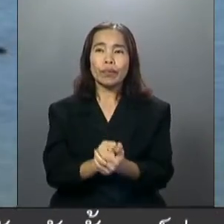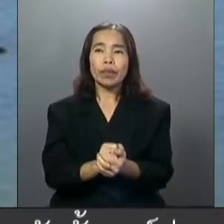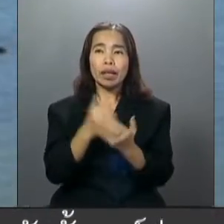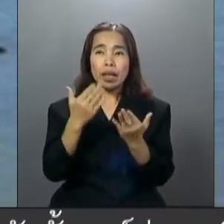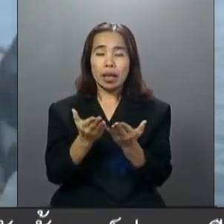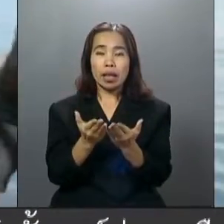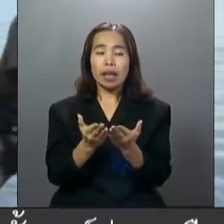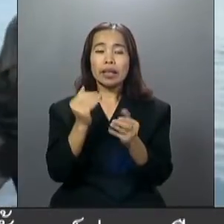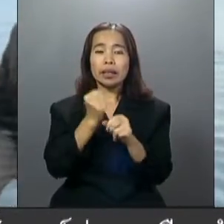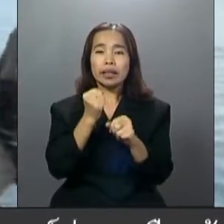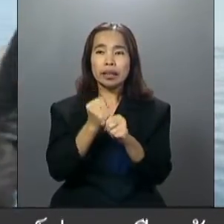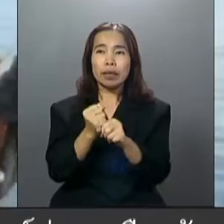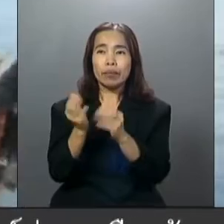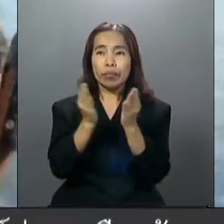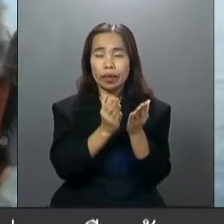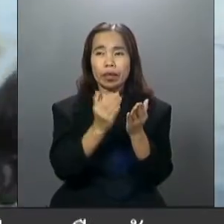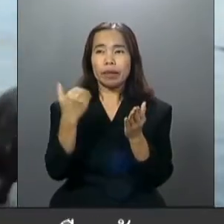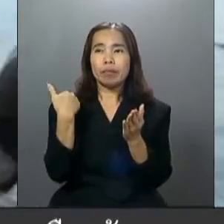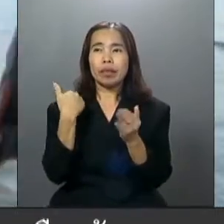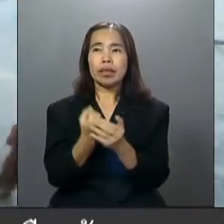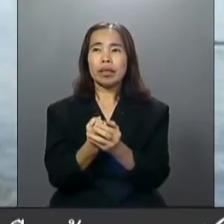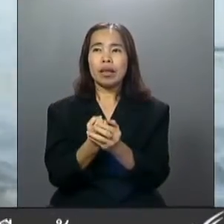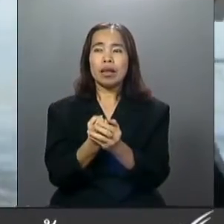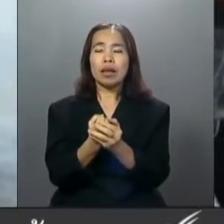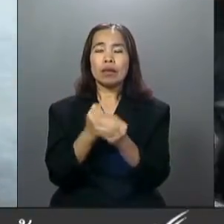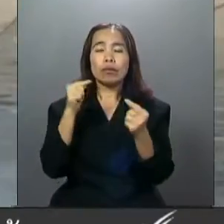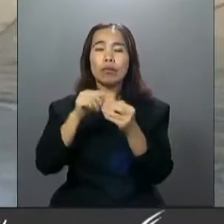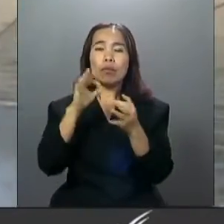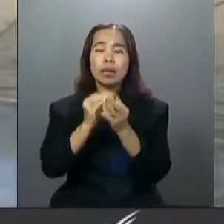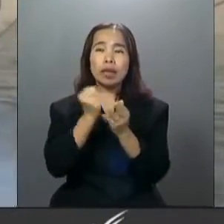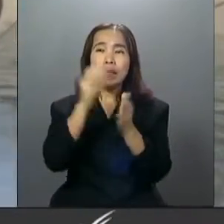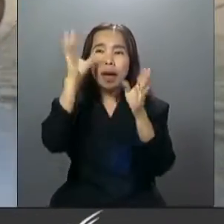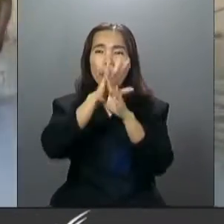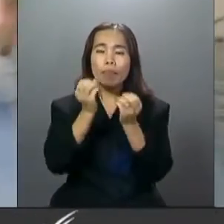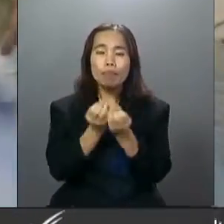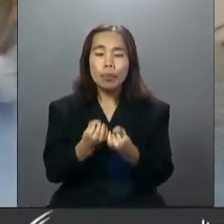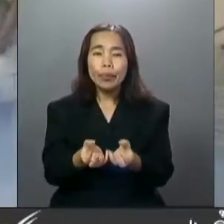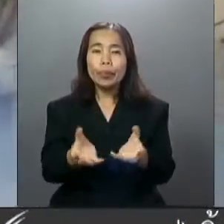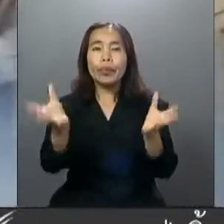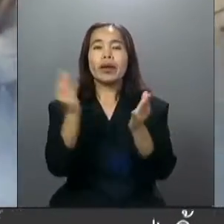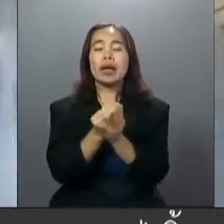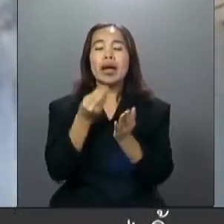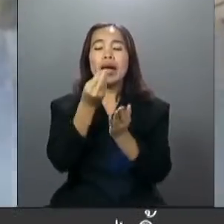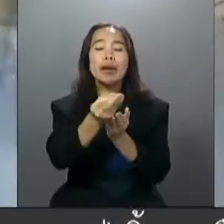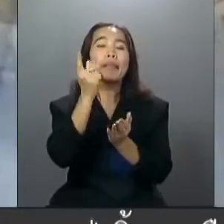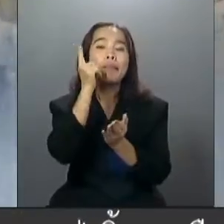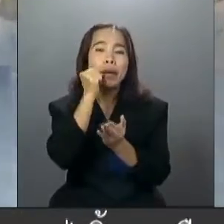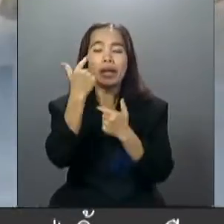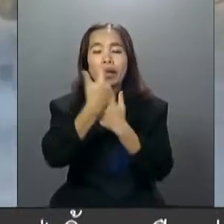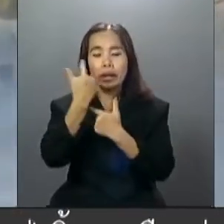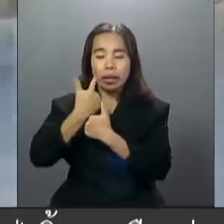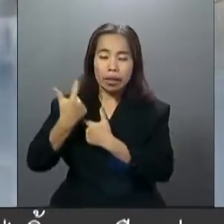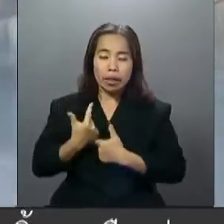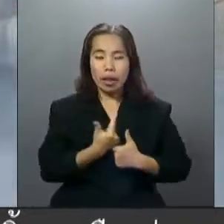การทำพิธีในทุกปีถือได้ว่าเป็นการเลี้ยงและตอบแทนแม่ย่านางที่ได้เลี้ยงพี่น้องลูกหลาน